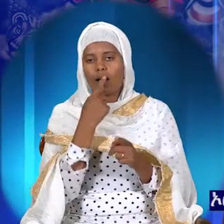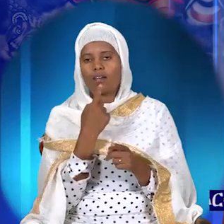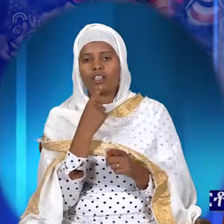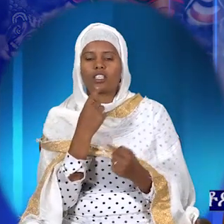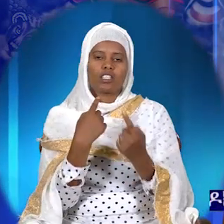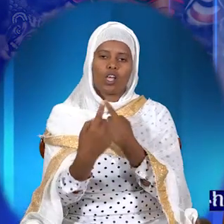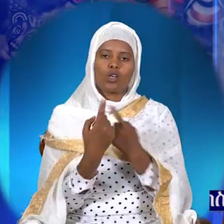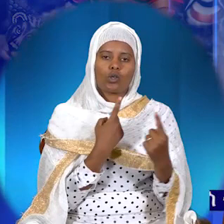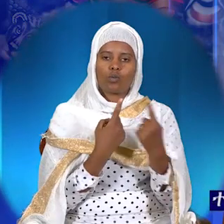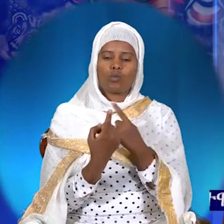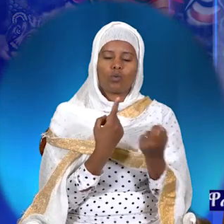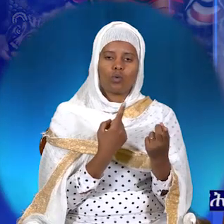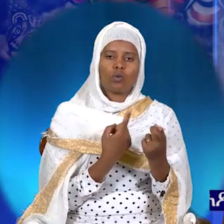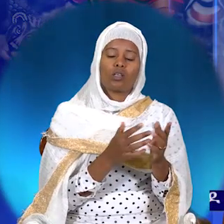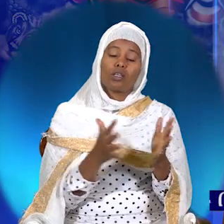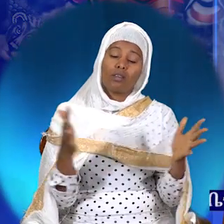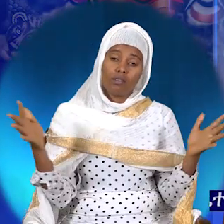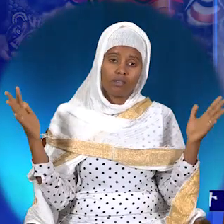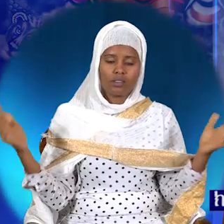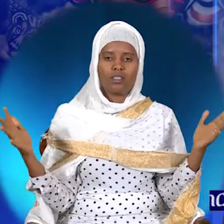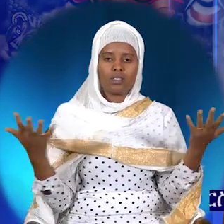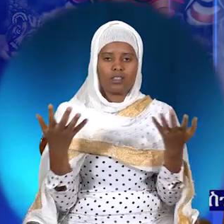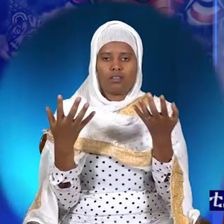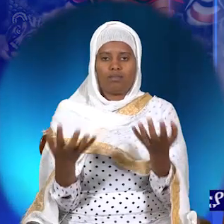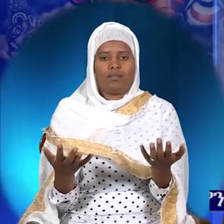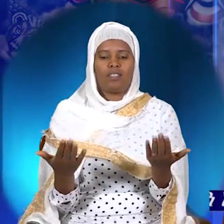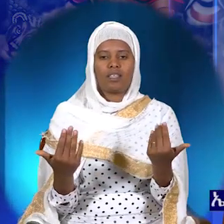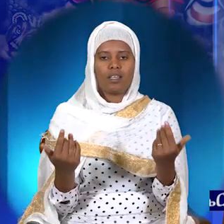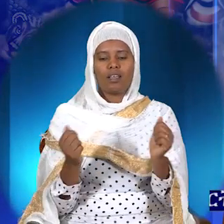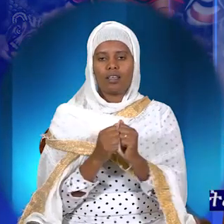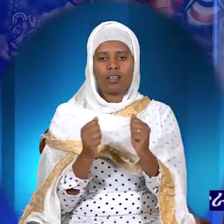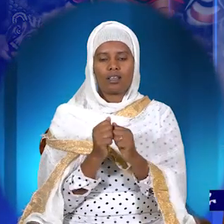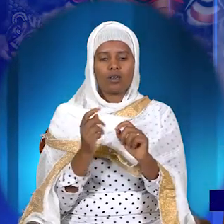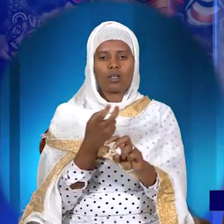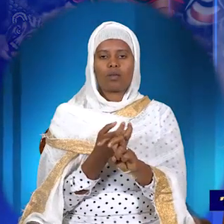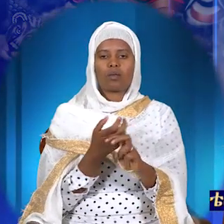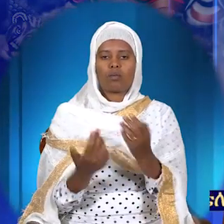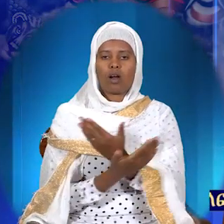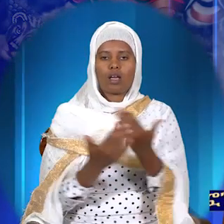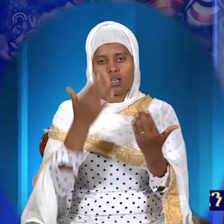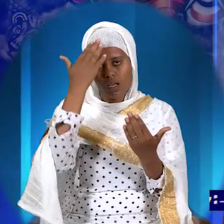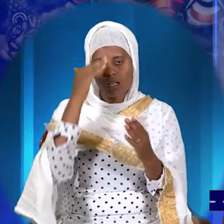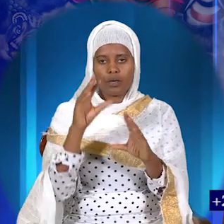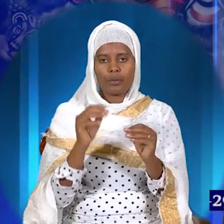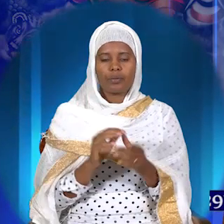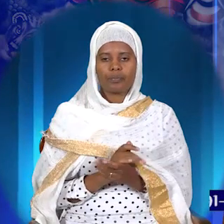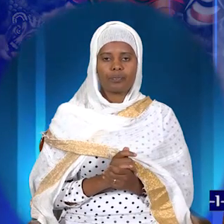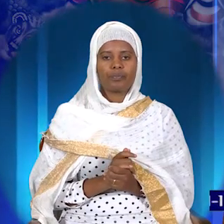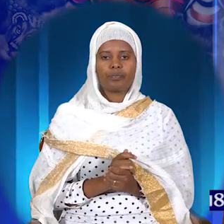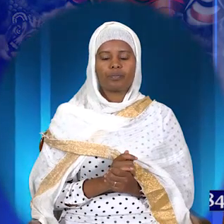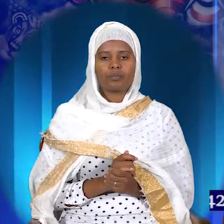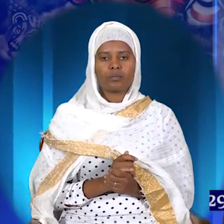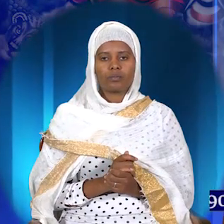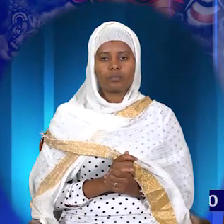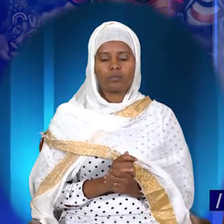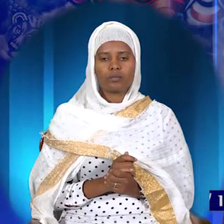ነዚ ብኣፍና ክንነግሮ ኣምሊእና ናስፊሕናን ክንዛረበሉን ክንምርምሮን ዝከኣል ከም ዘይኮነ ቅዱስ